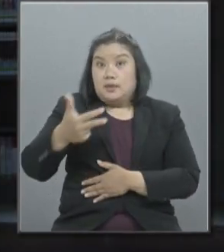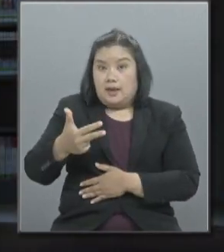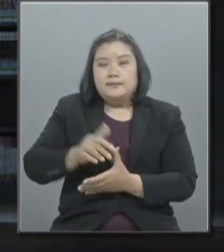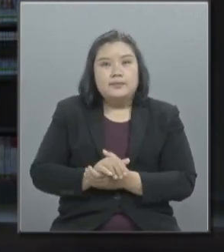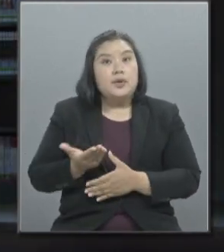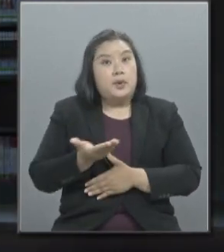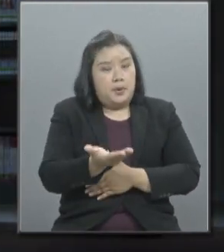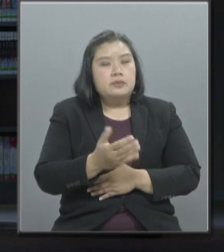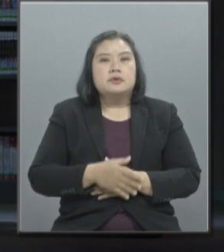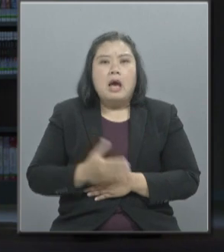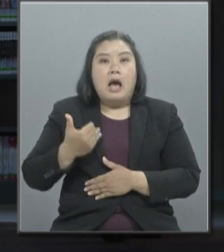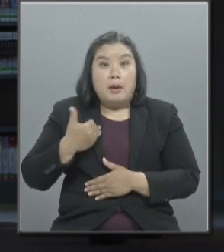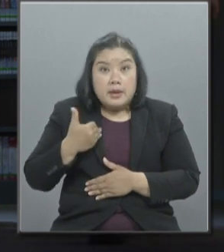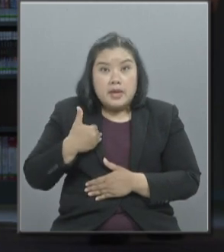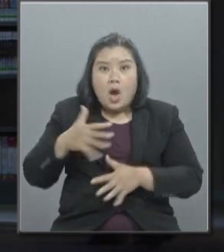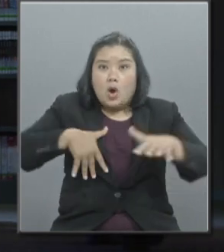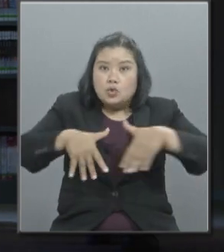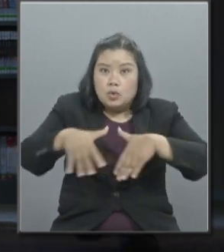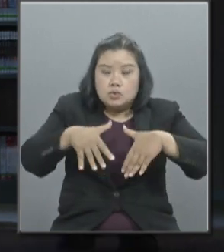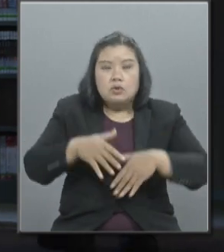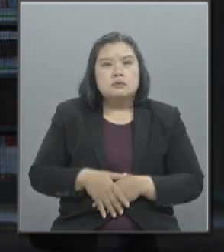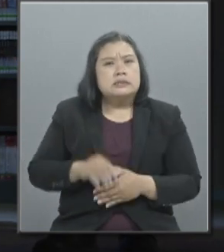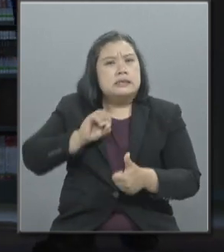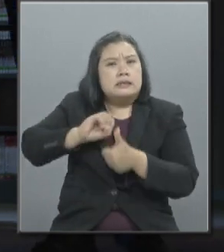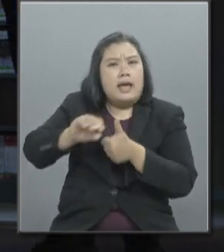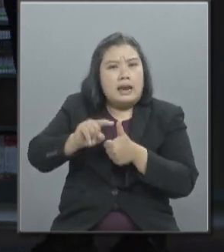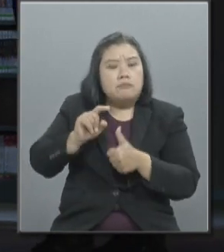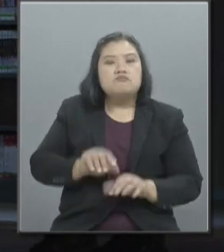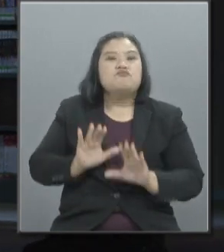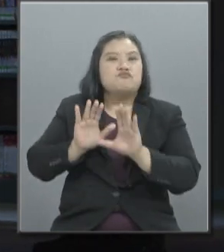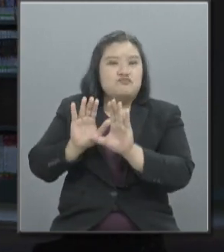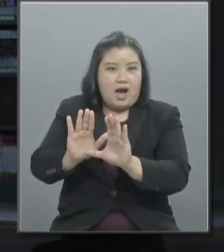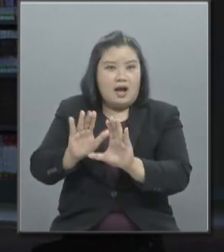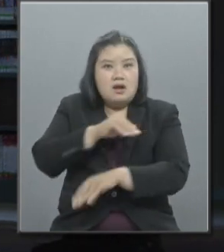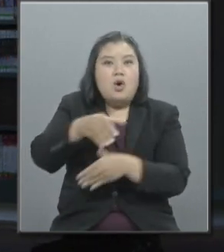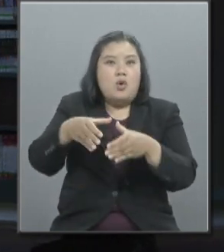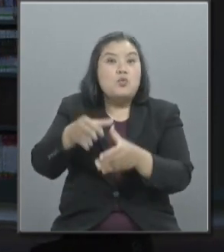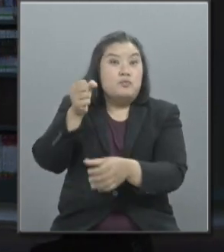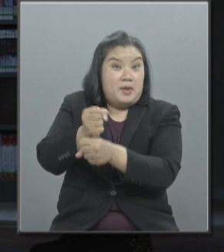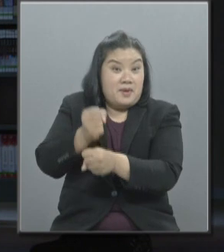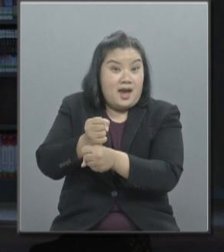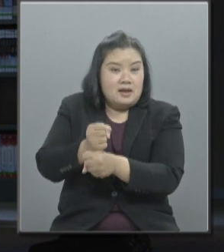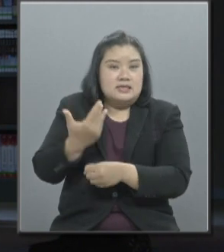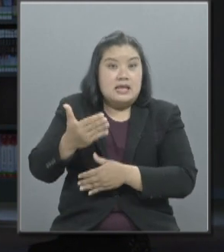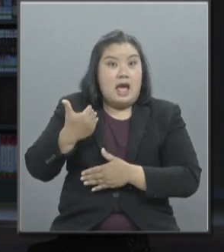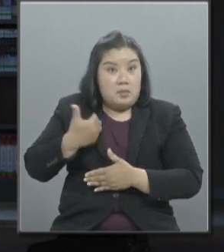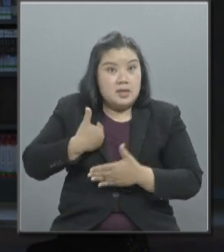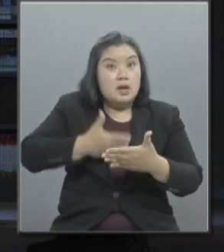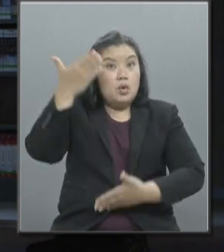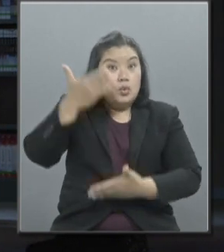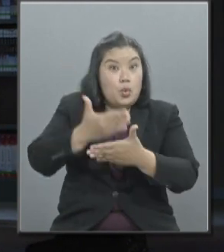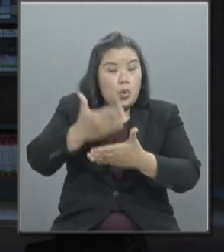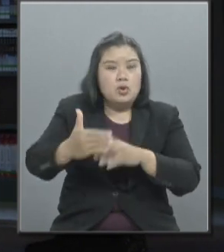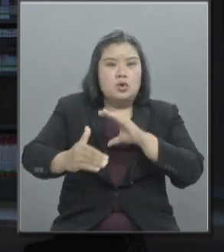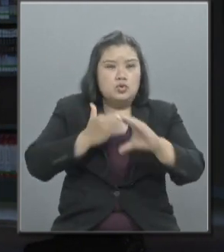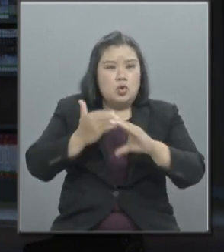จึงส่งความคิดเห็นของคุณผู้ชมไปยังทีมงานรายการความจริงไม่ตายซึ่งในหลายๆตอนของรายการก็มีคุณผู้ชมเข้ามาแลกเปลี่ยนความ